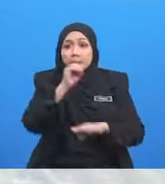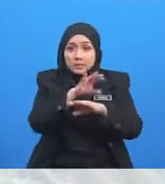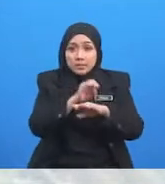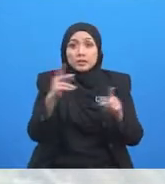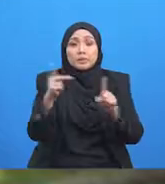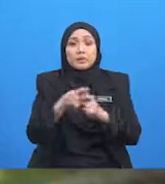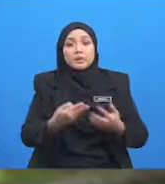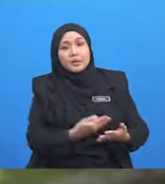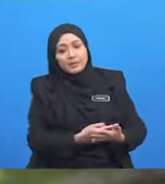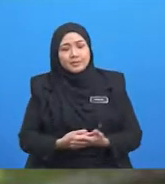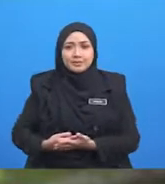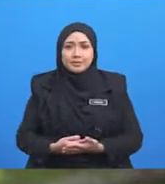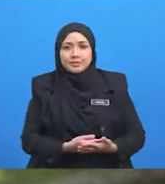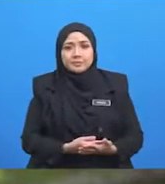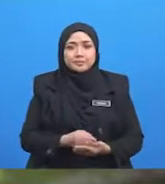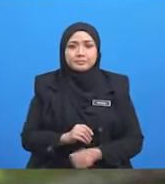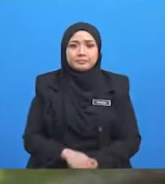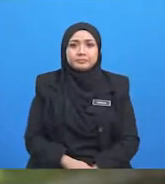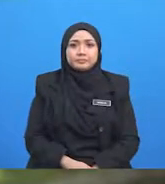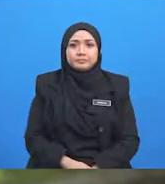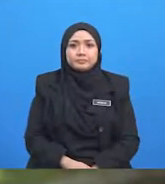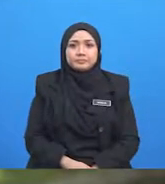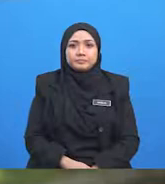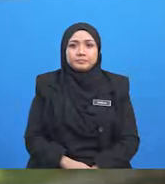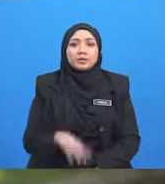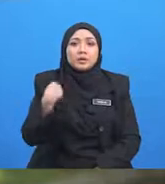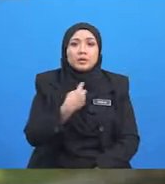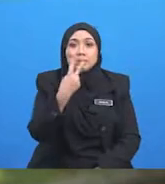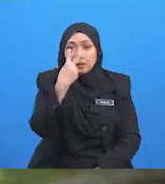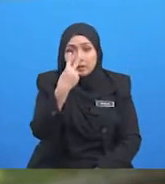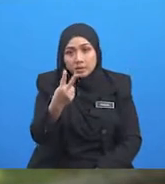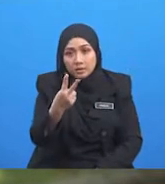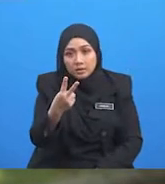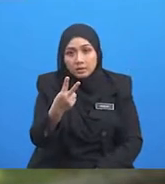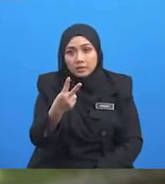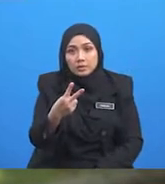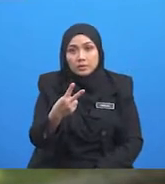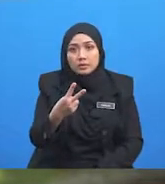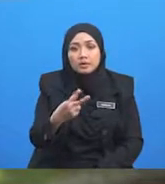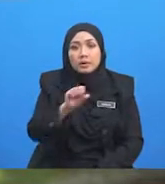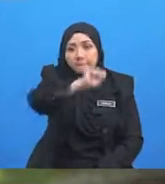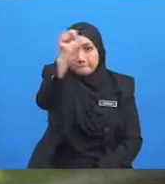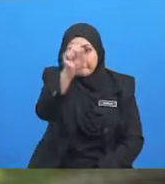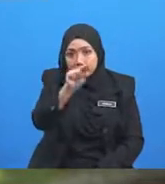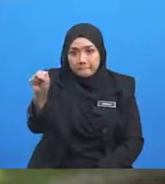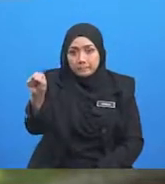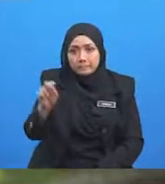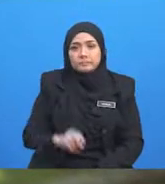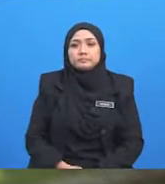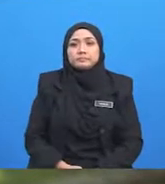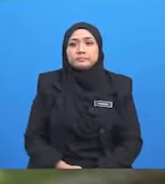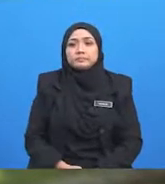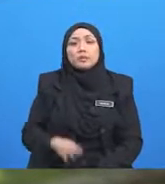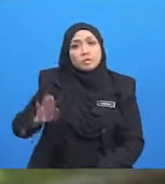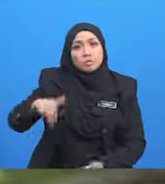anaknya. Baiklah, seterusnya kita akan melihat pula aspek persoalan. Sebelum